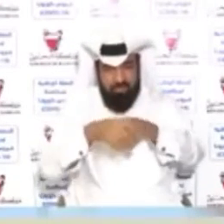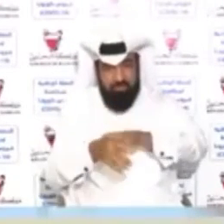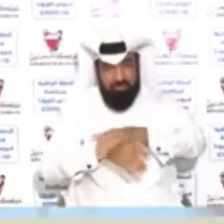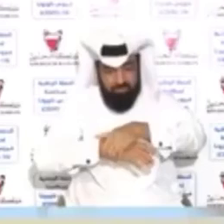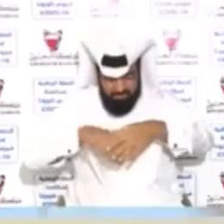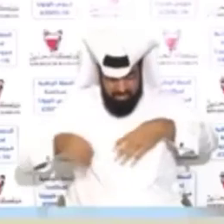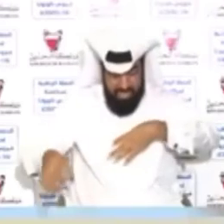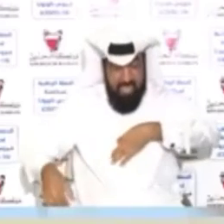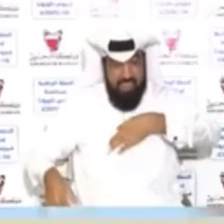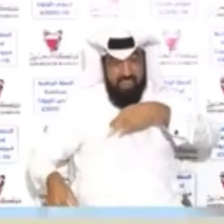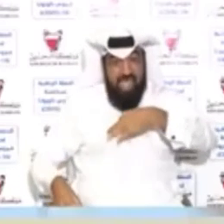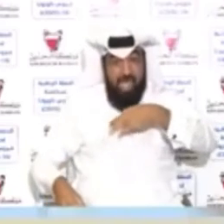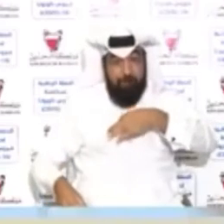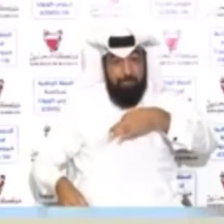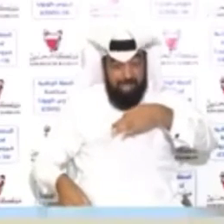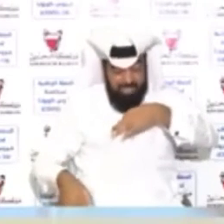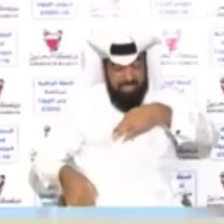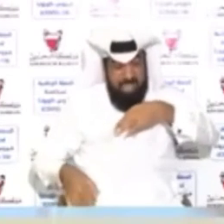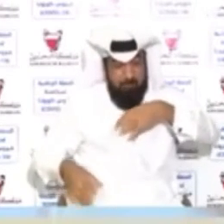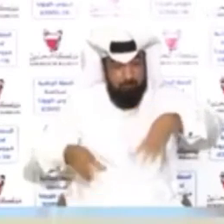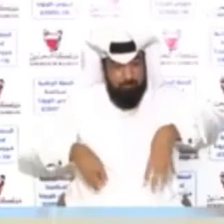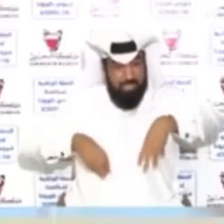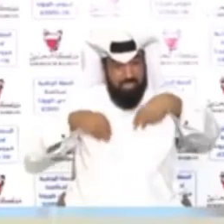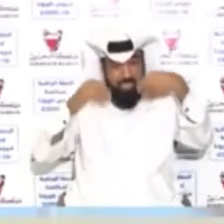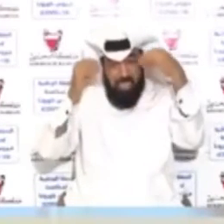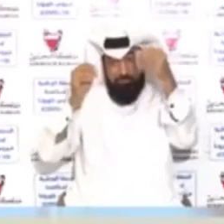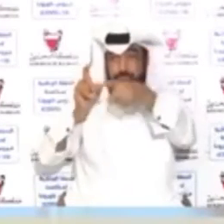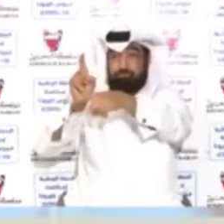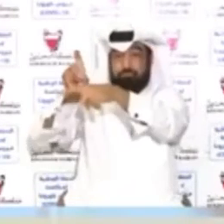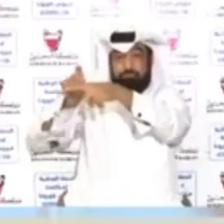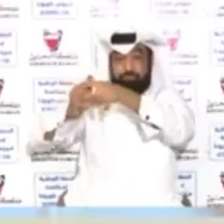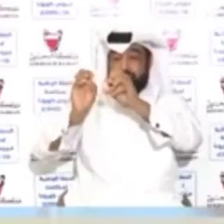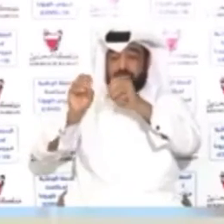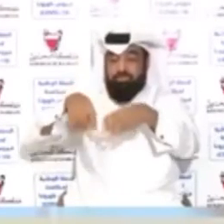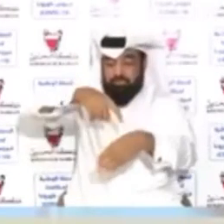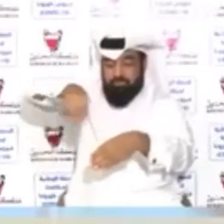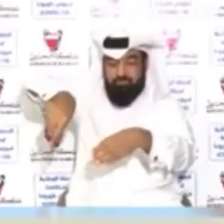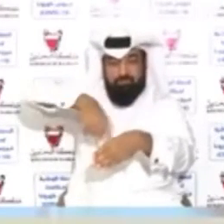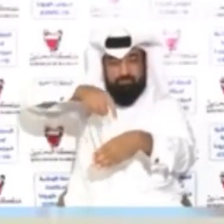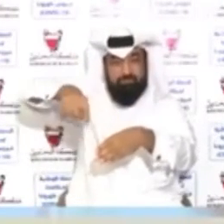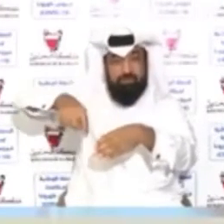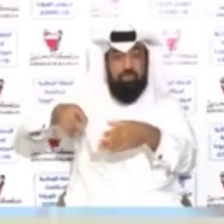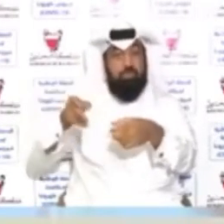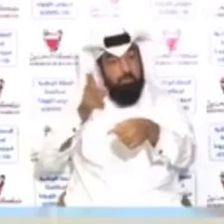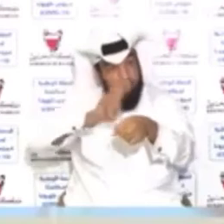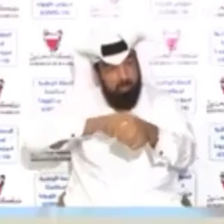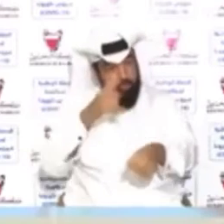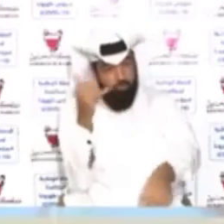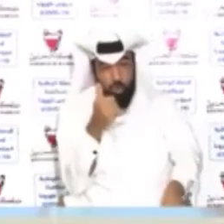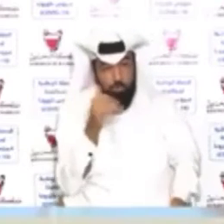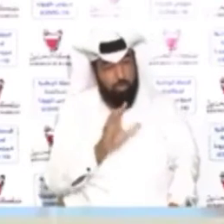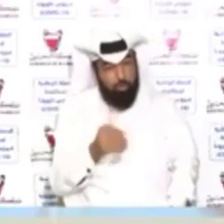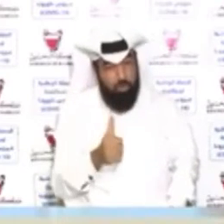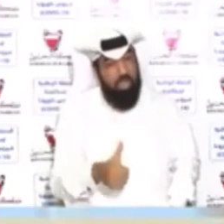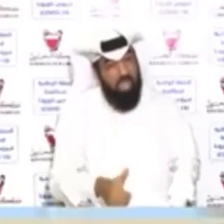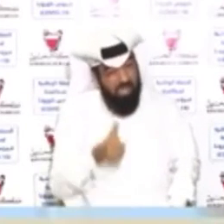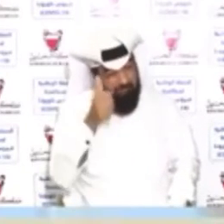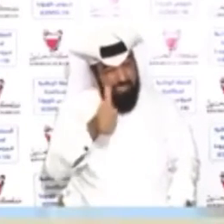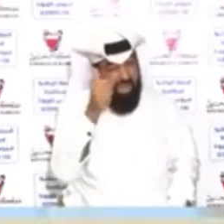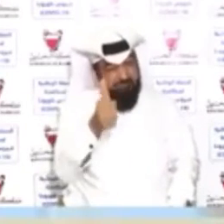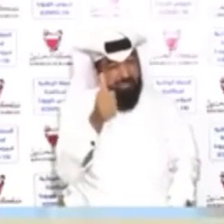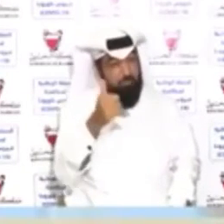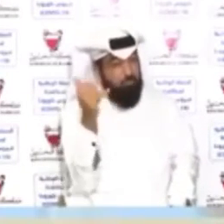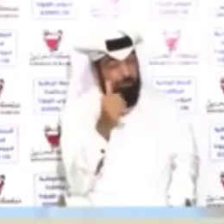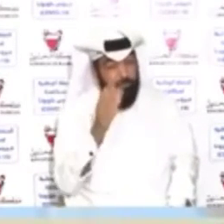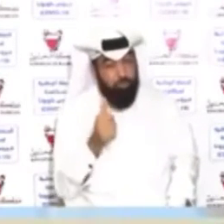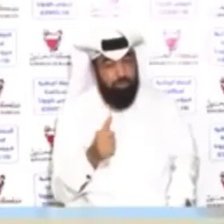وتخليها في مكان بعد خاص، ومن الأفضل بعد أنك تأخذ استحمام، وذلك التأكد من يعني سلامة